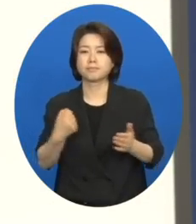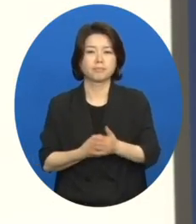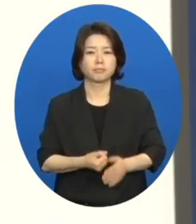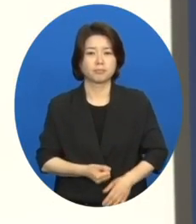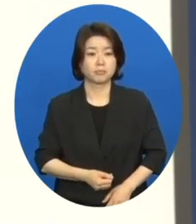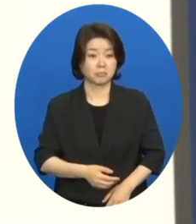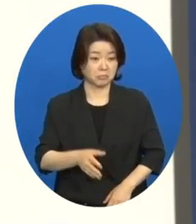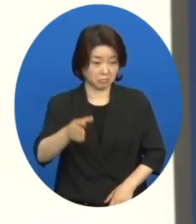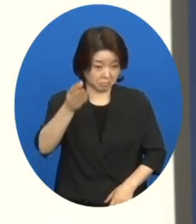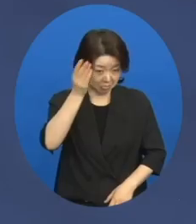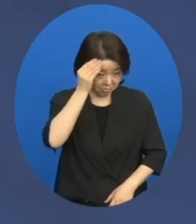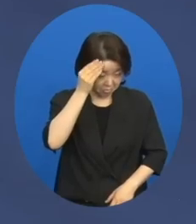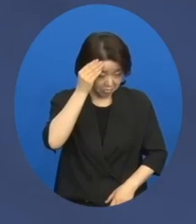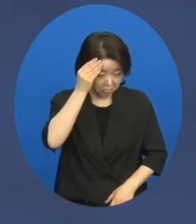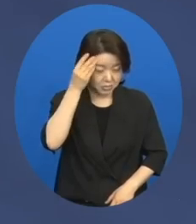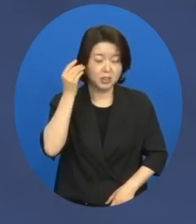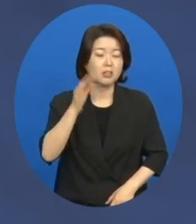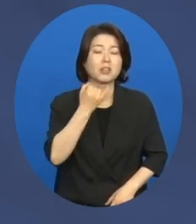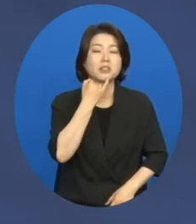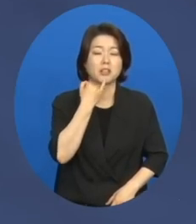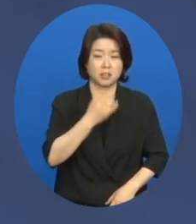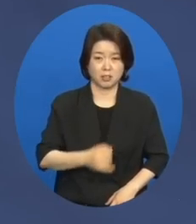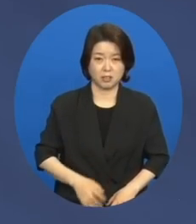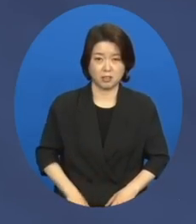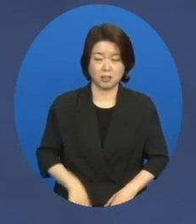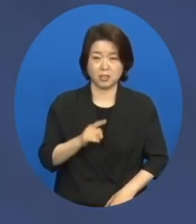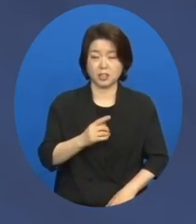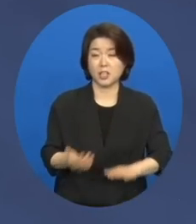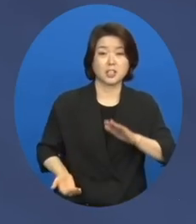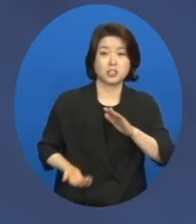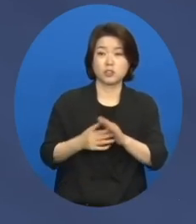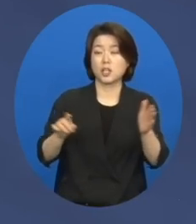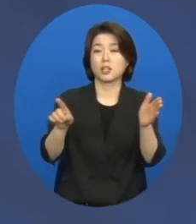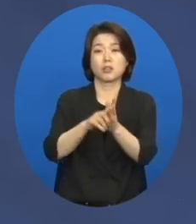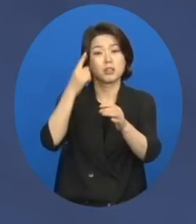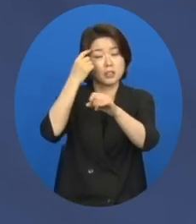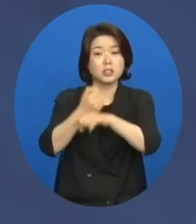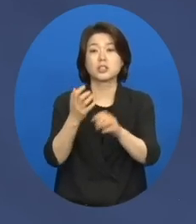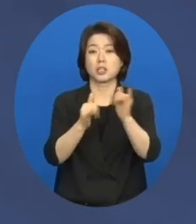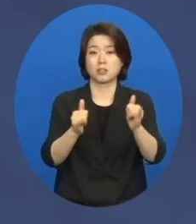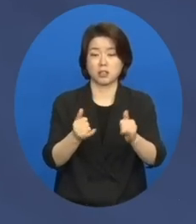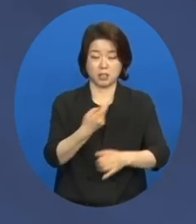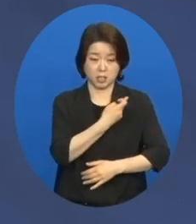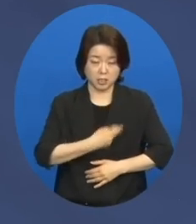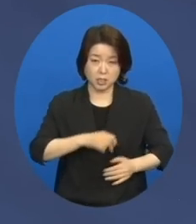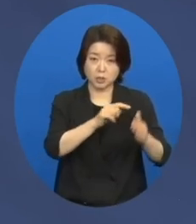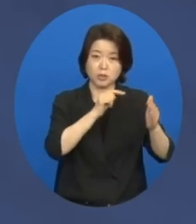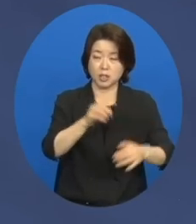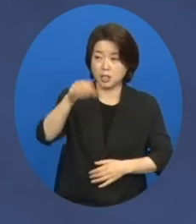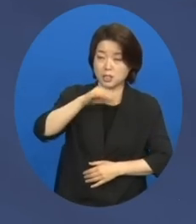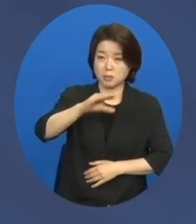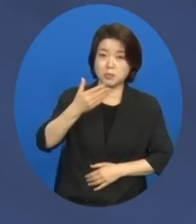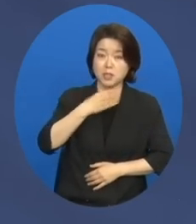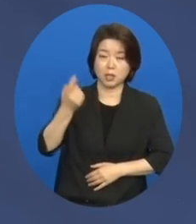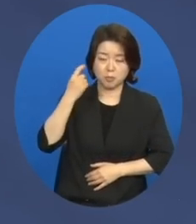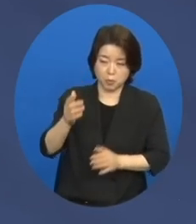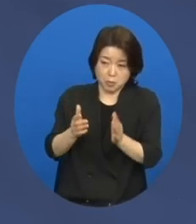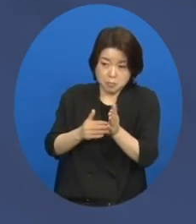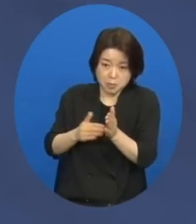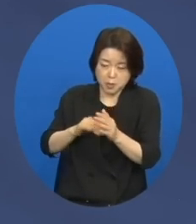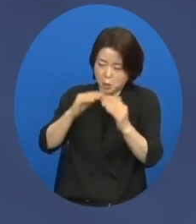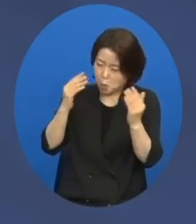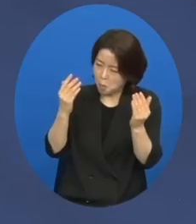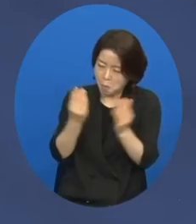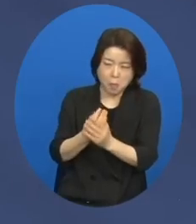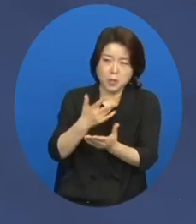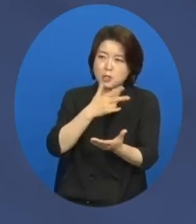작정하였습니다. 이게 최고의 신학자요 사도 중에 이 십자가 복음의 비밀을 온전하게